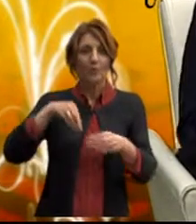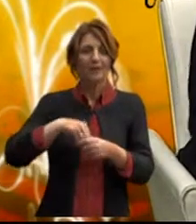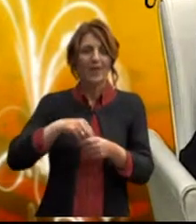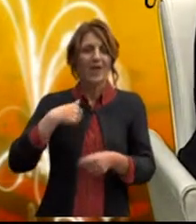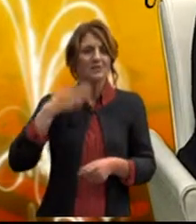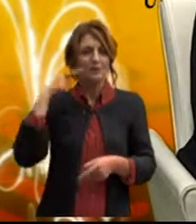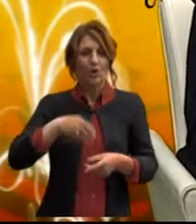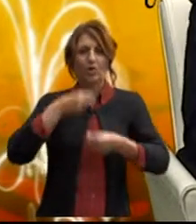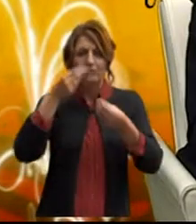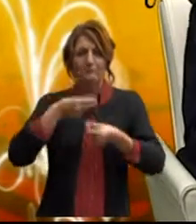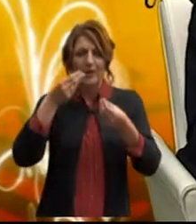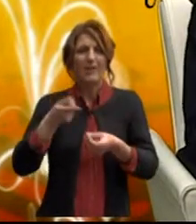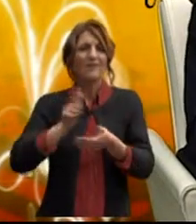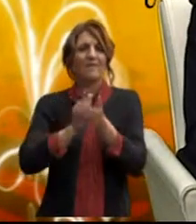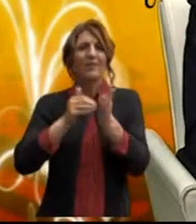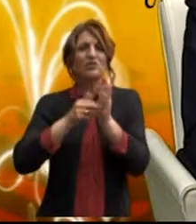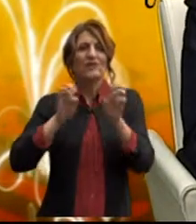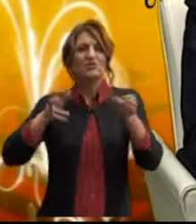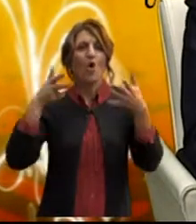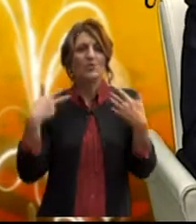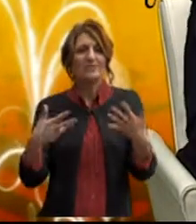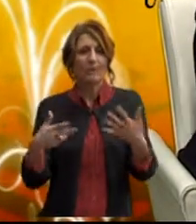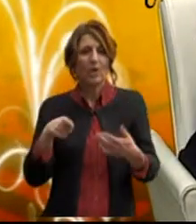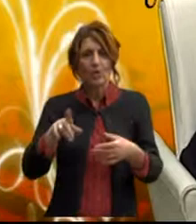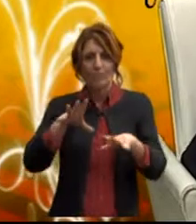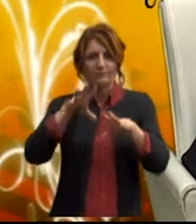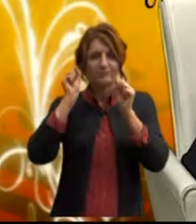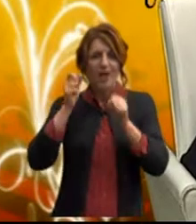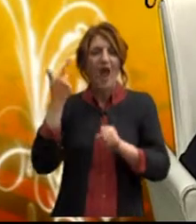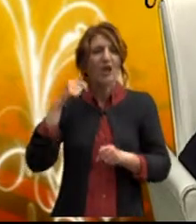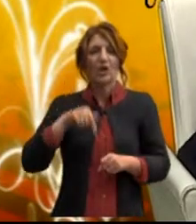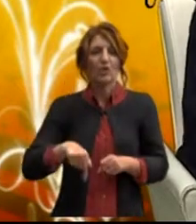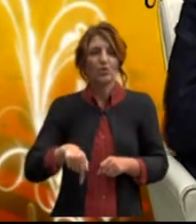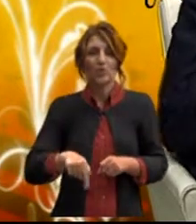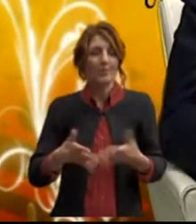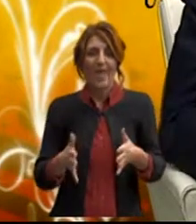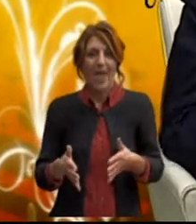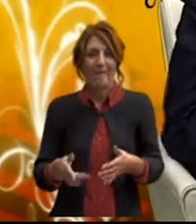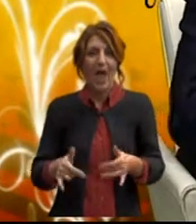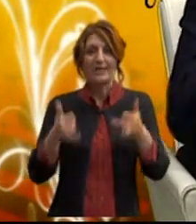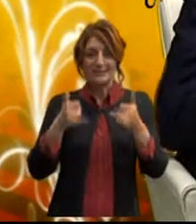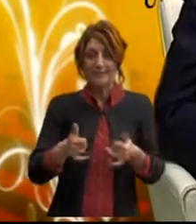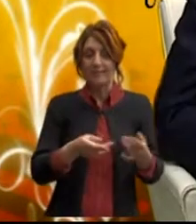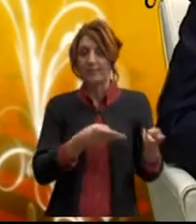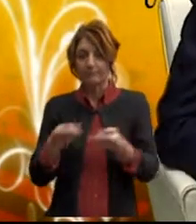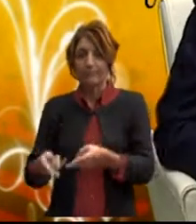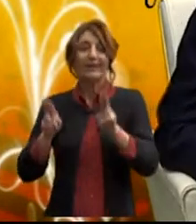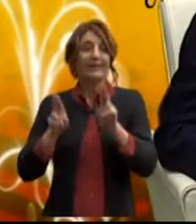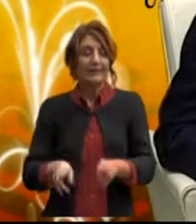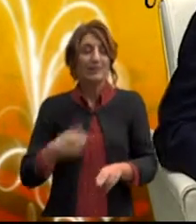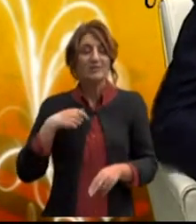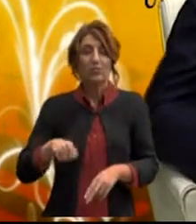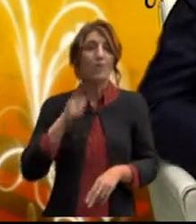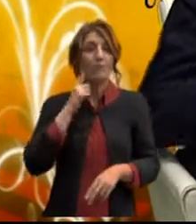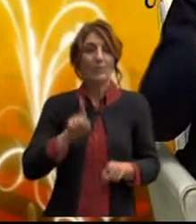držao predavanje 80. godina, jer tada je to bio hit u spoznajem depresije, ali mi ga nažalost nismo imali, a sad je došao, onda sam ga ja isprobao i